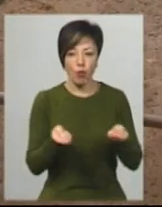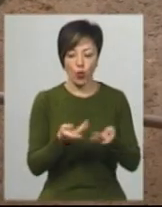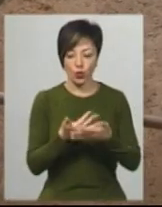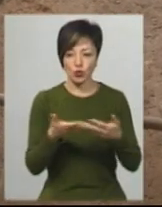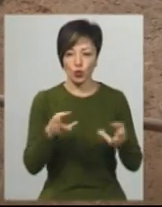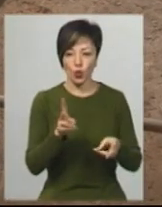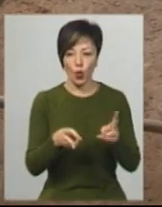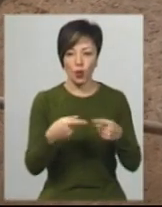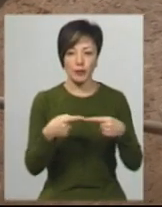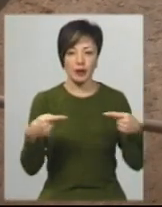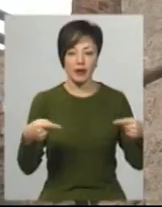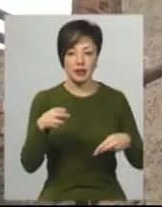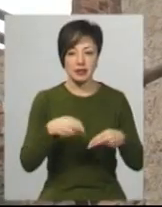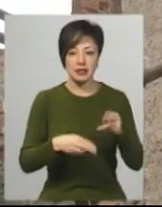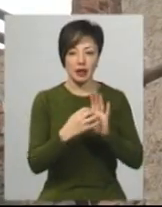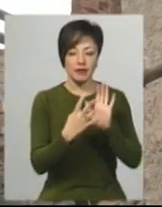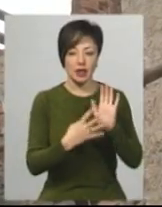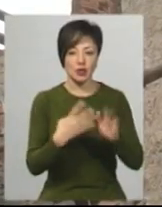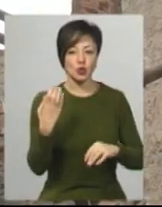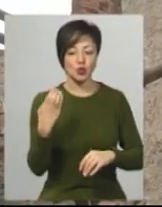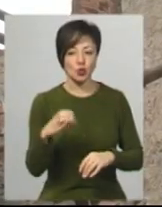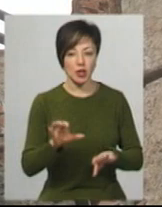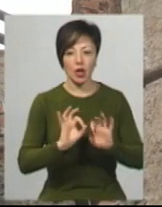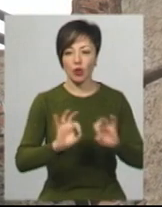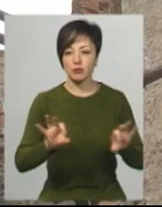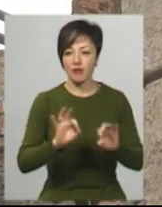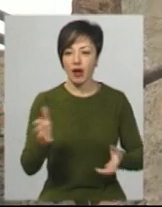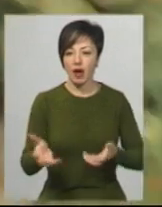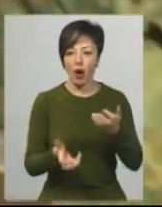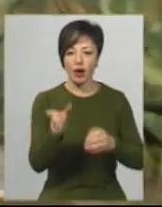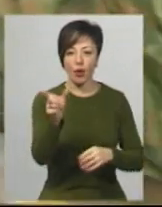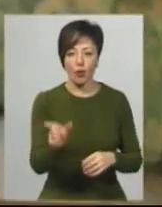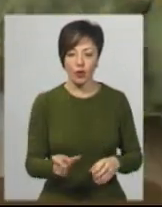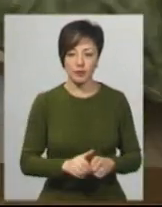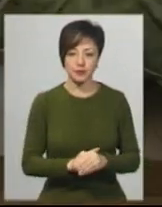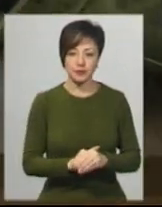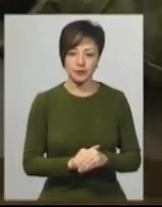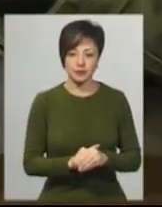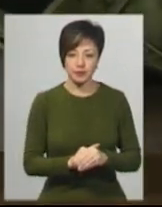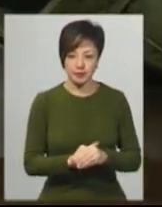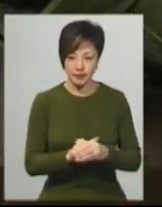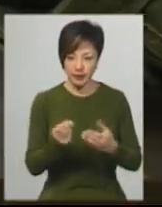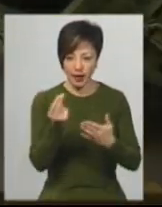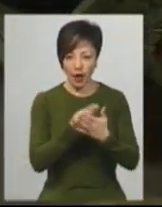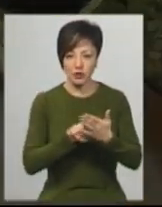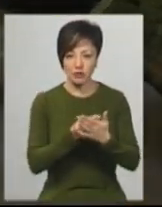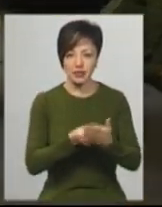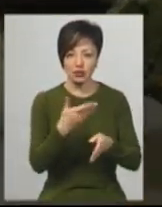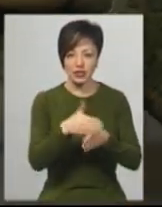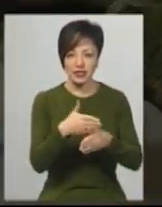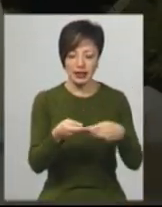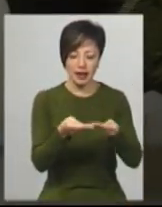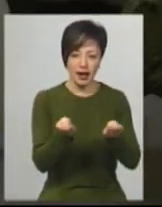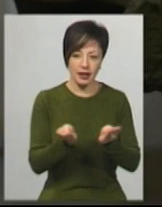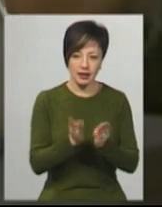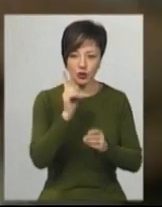кухонне приладдя кінця 19 століття, розповідає археолог Антон Барановський. Розписні частинки тарілочок, блюдечок